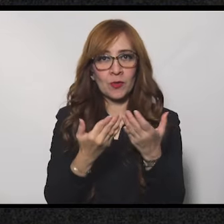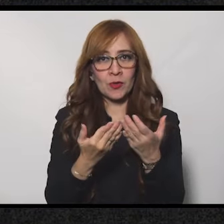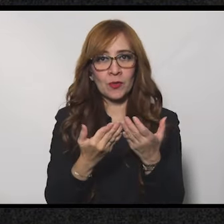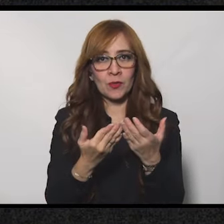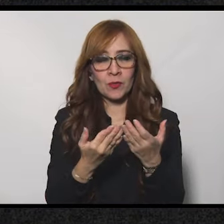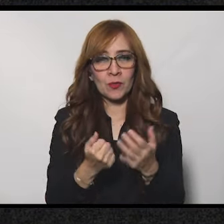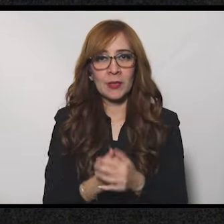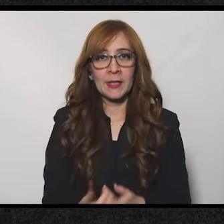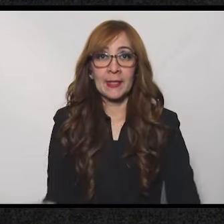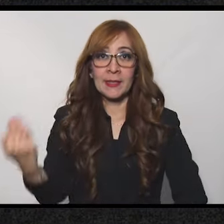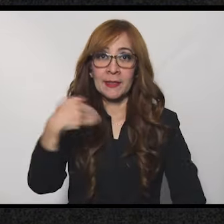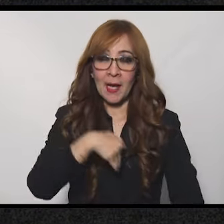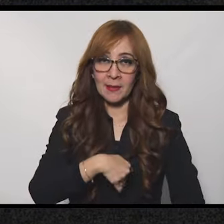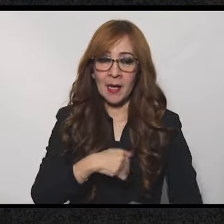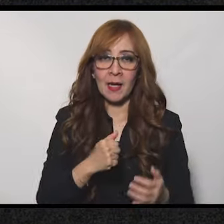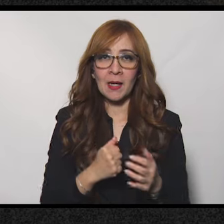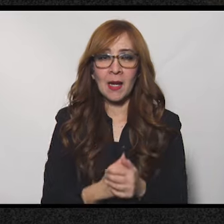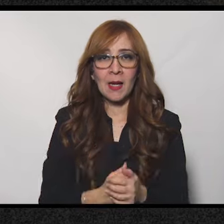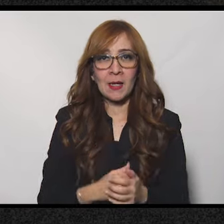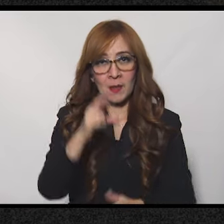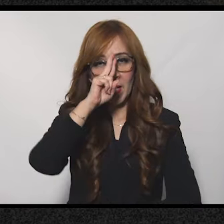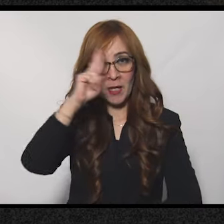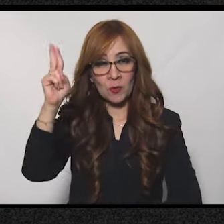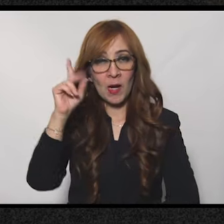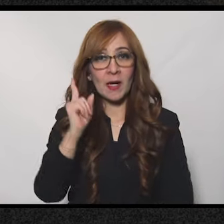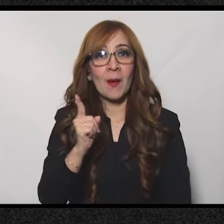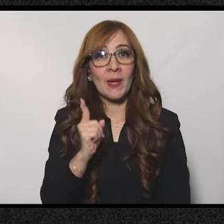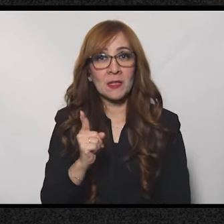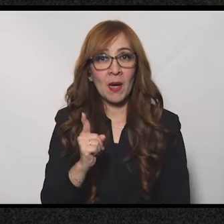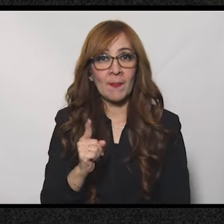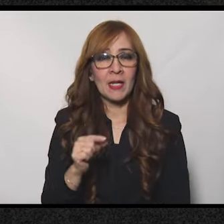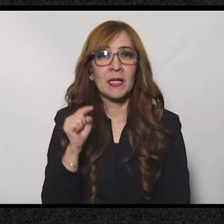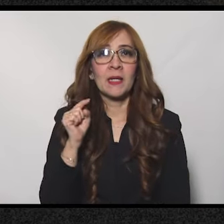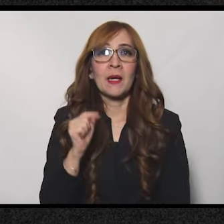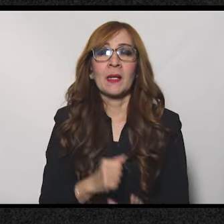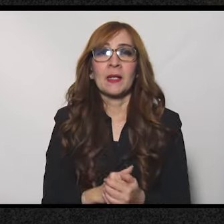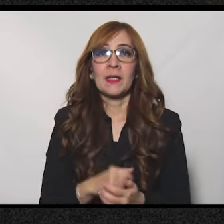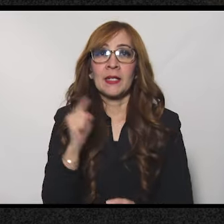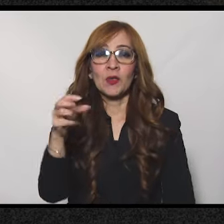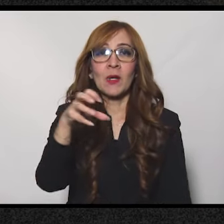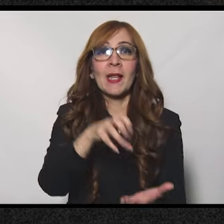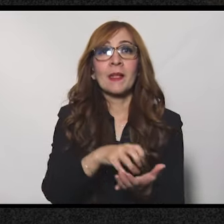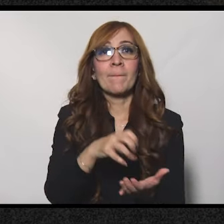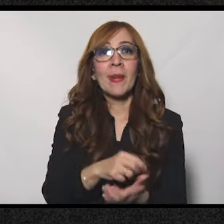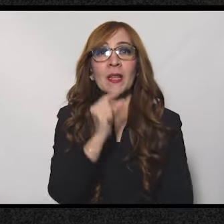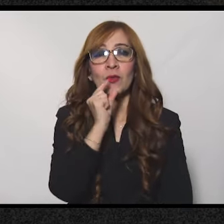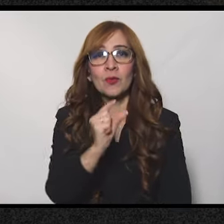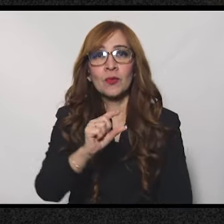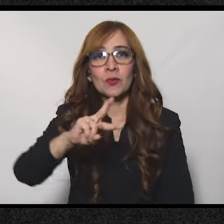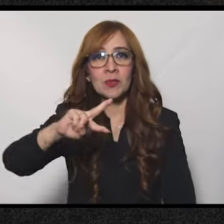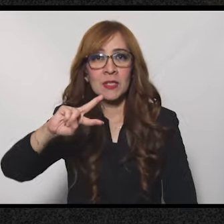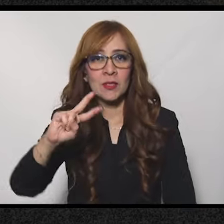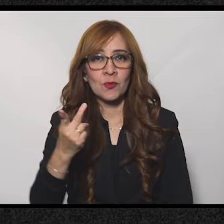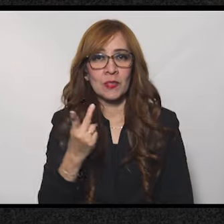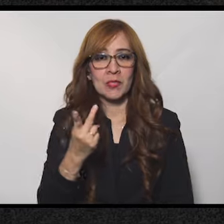Come broken to God, because that's his sweet spot to build you.